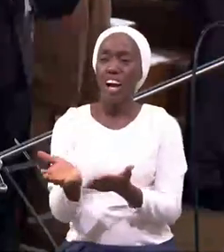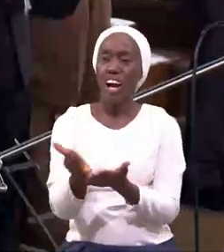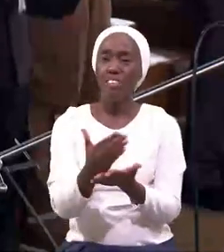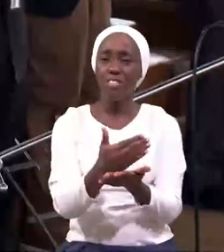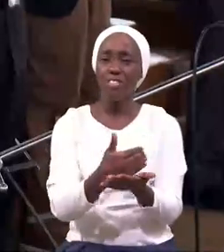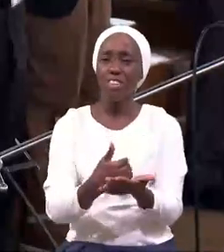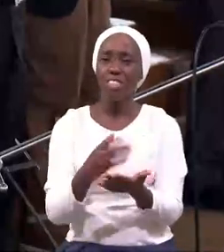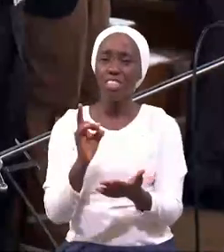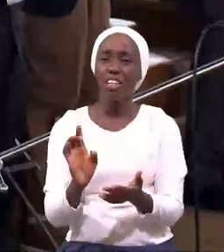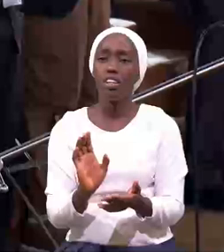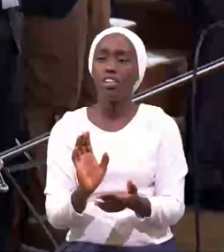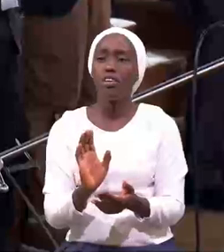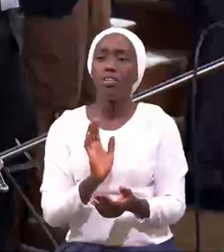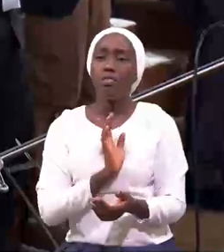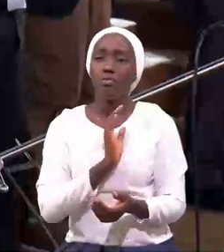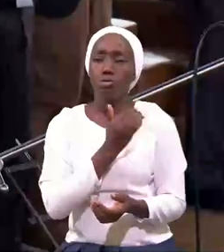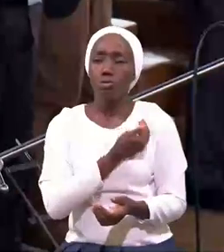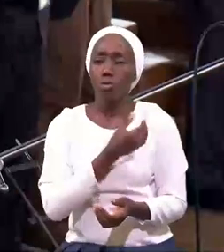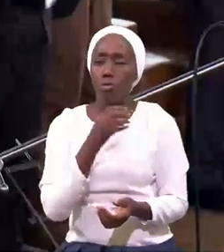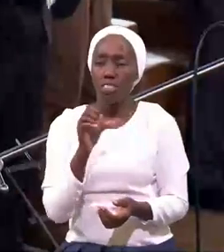Élevez les âmes, moissonnez.